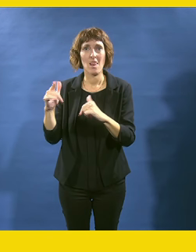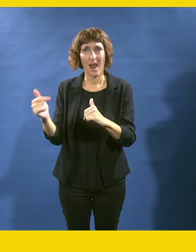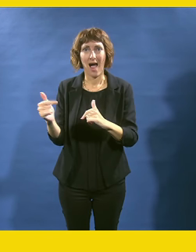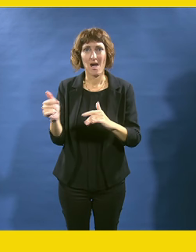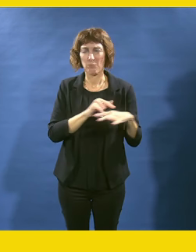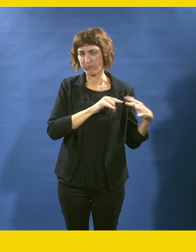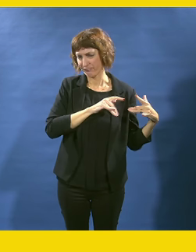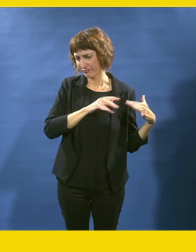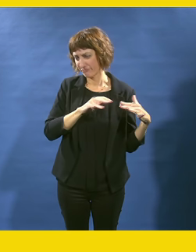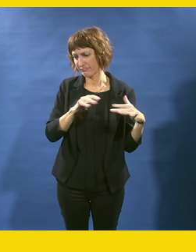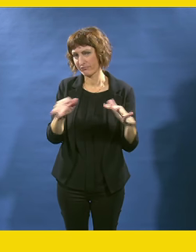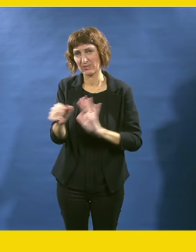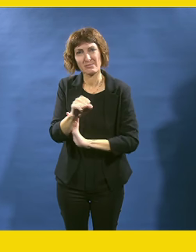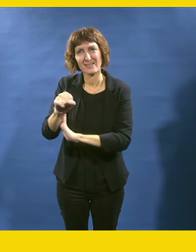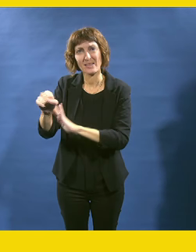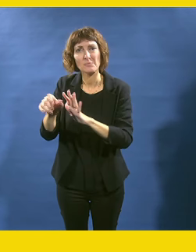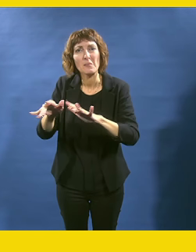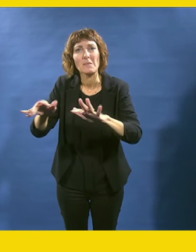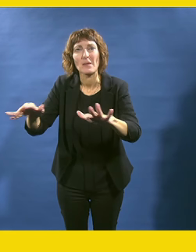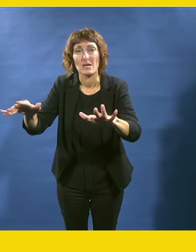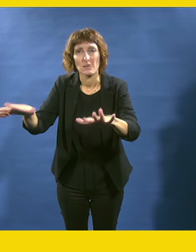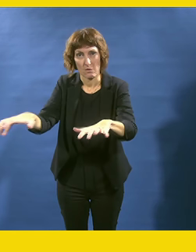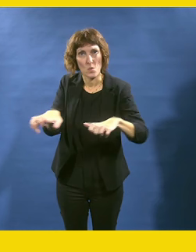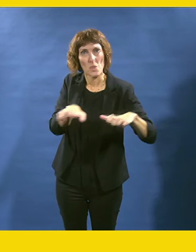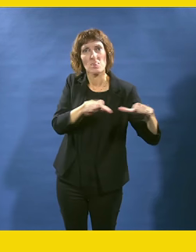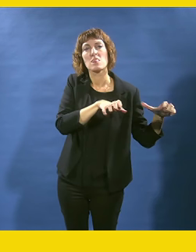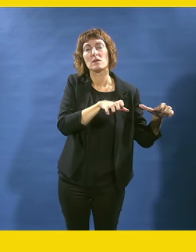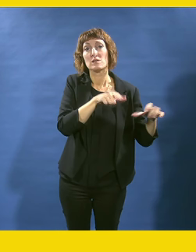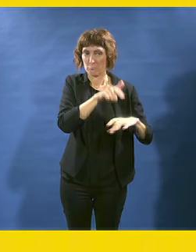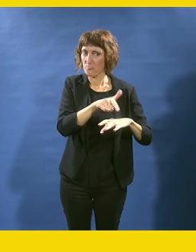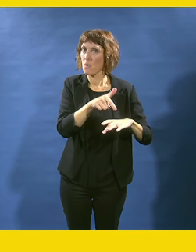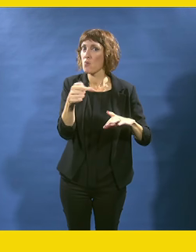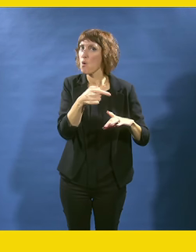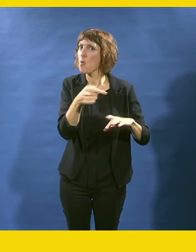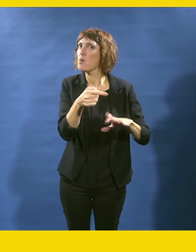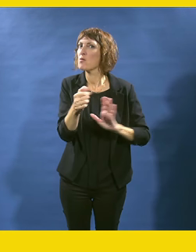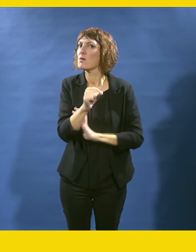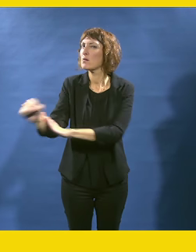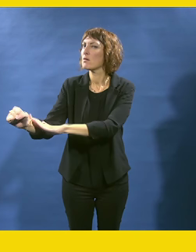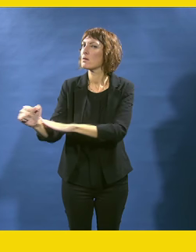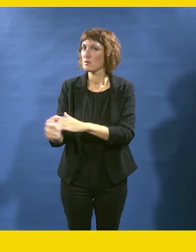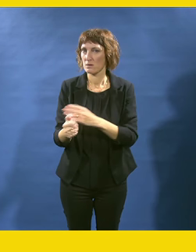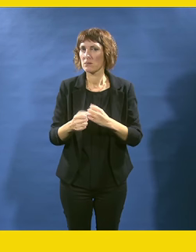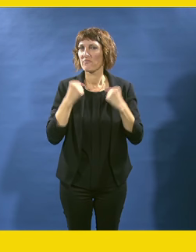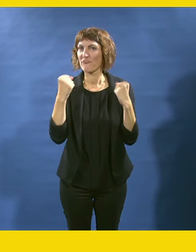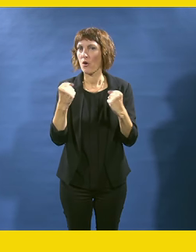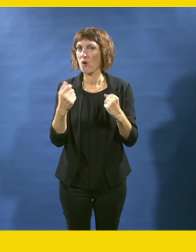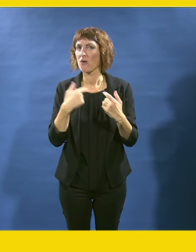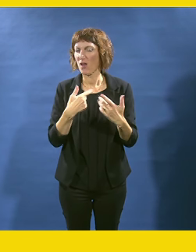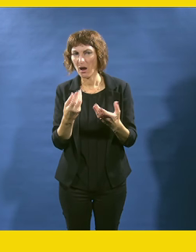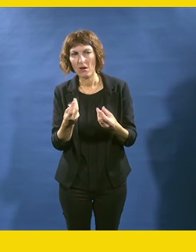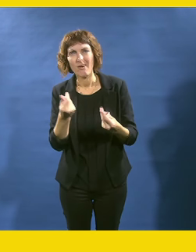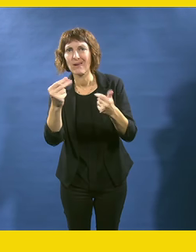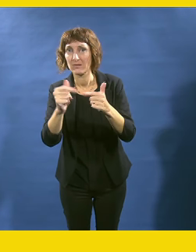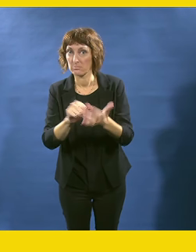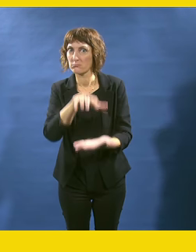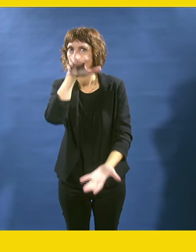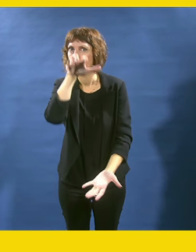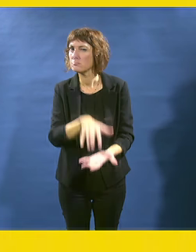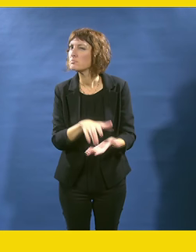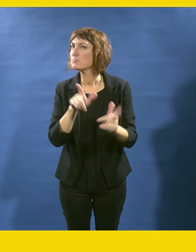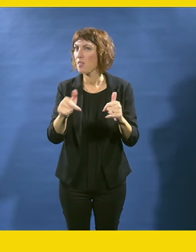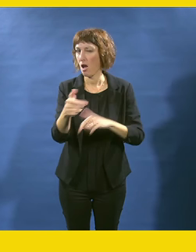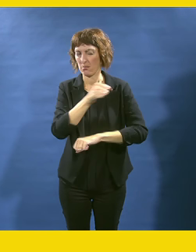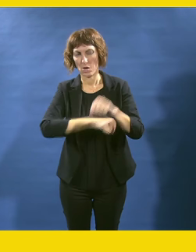brune. Et je vous le dis, les réactionnaires sont forts, ils sont très forts, ils ont de l'argent, ils sont très bien organisés. Mais